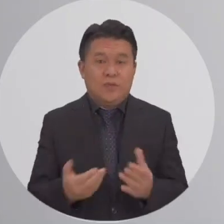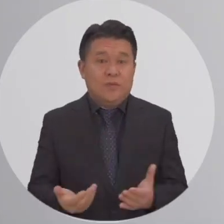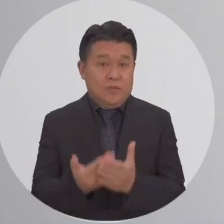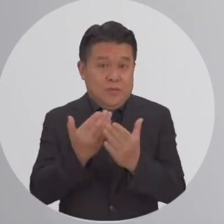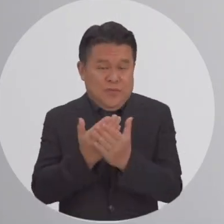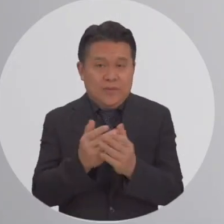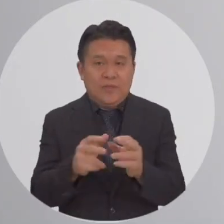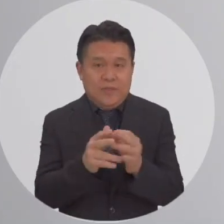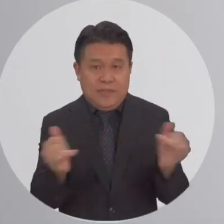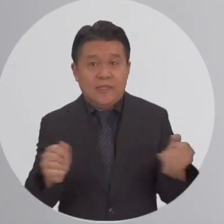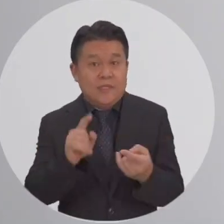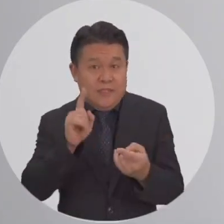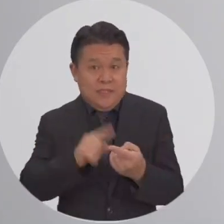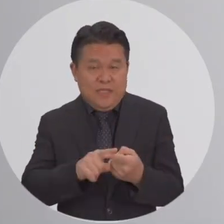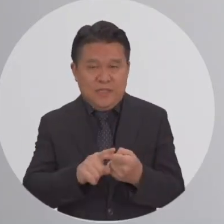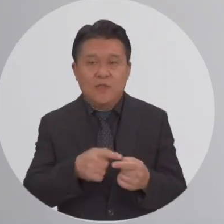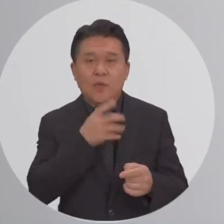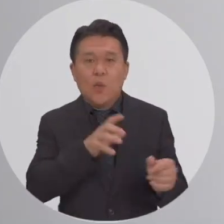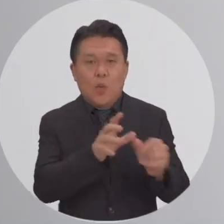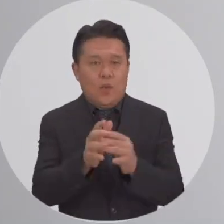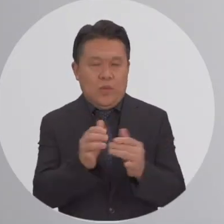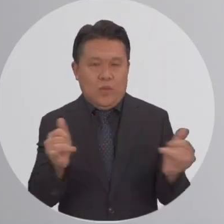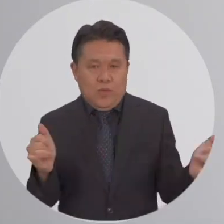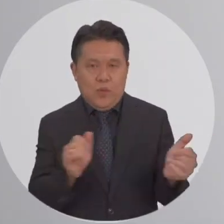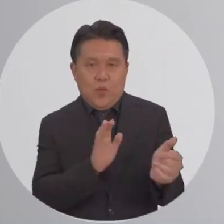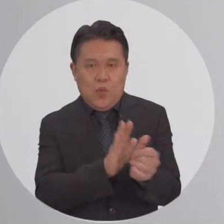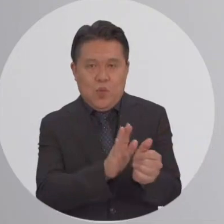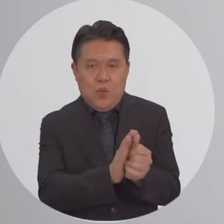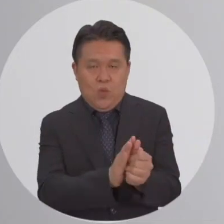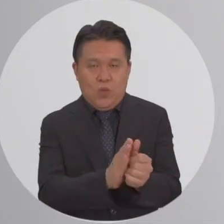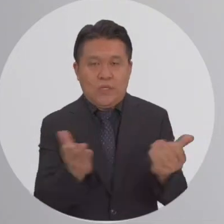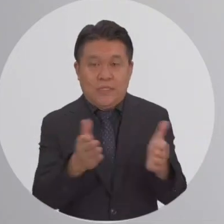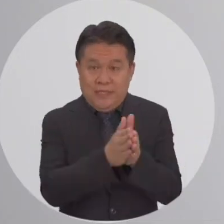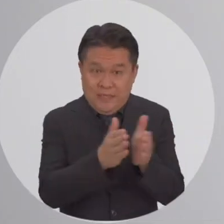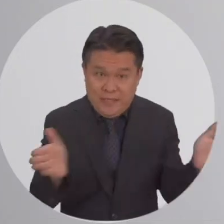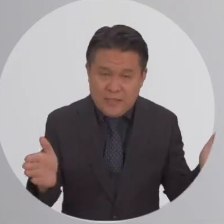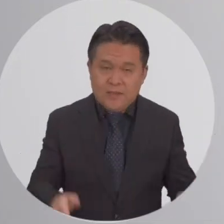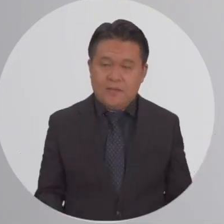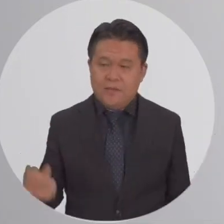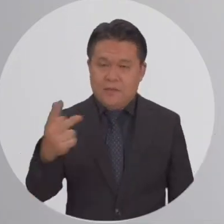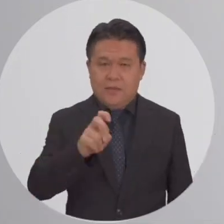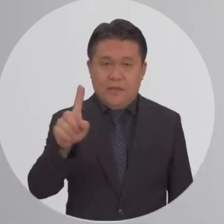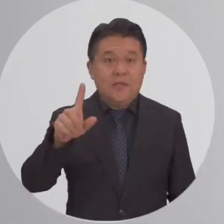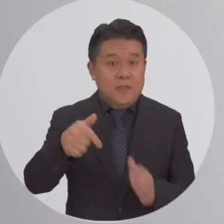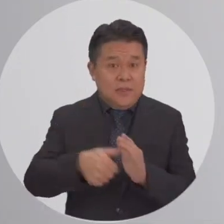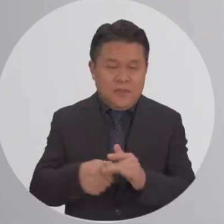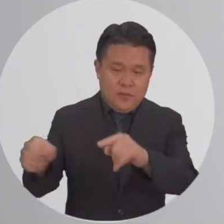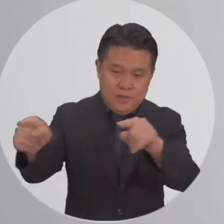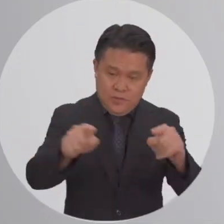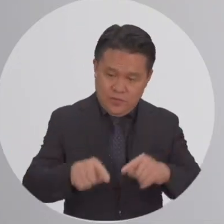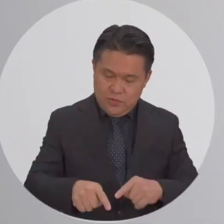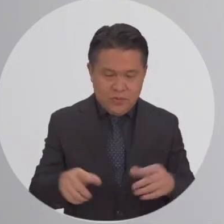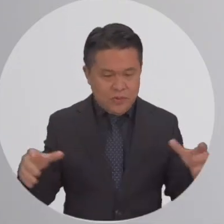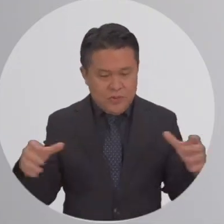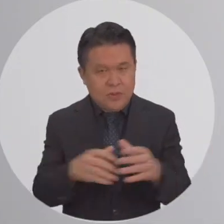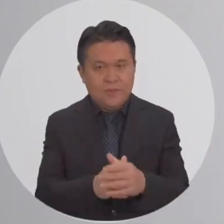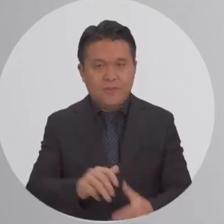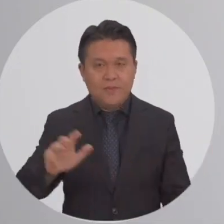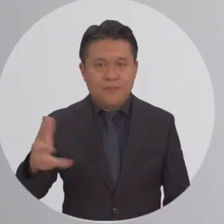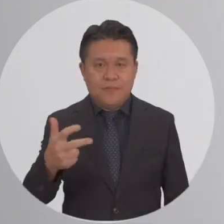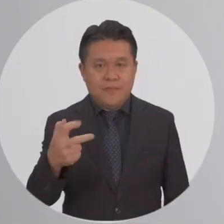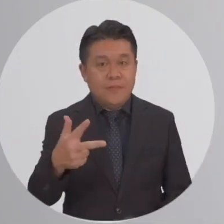사업으로 발달장애인 대상 요양보호사 보조 일자리를 도입하여 2021년 기준